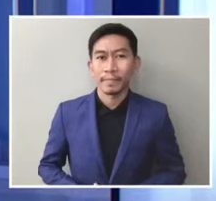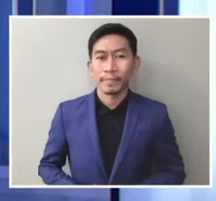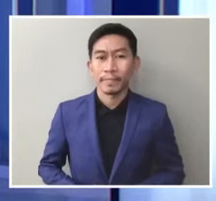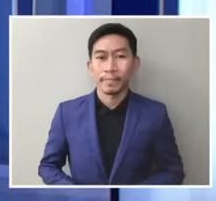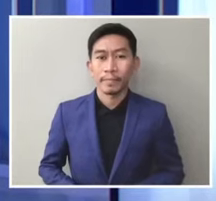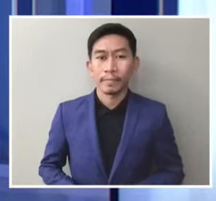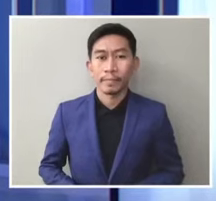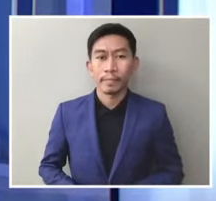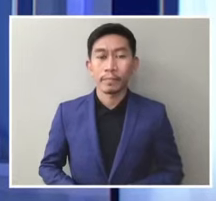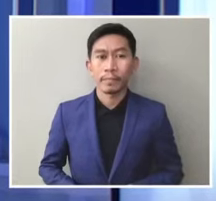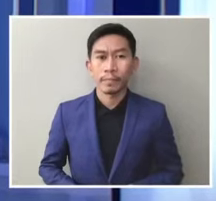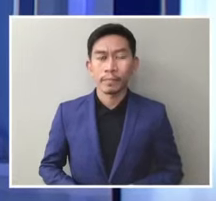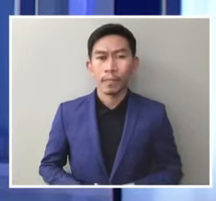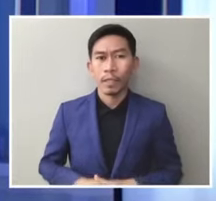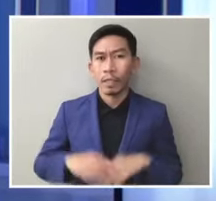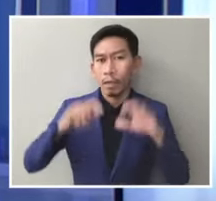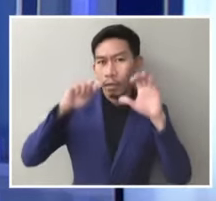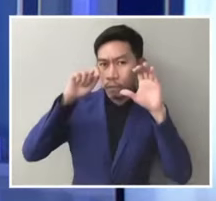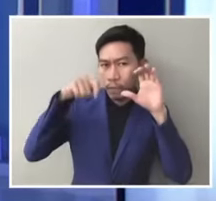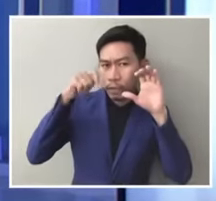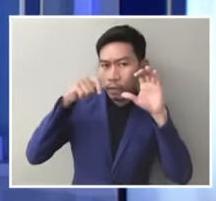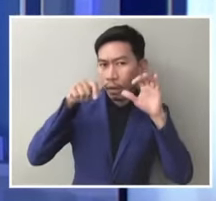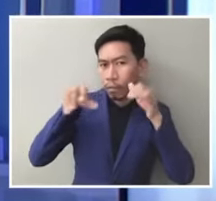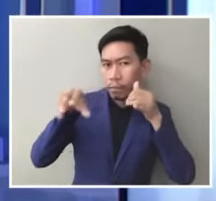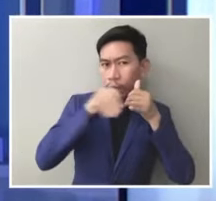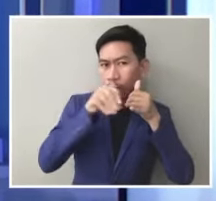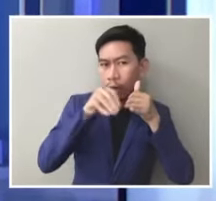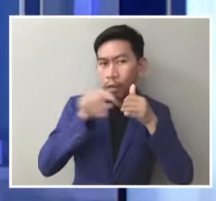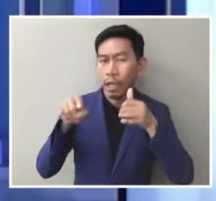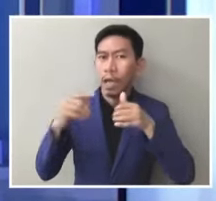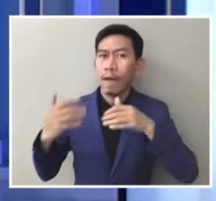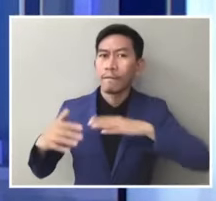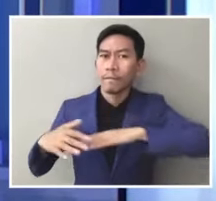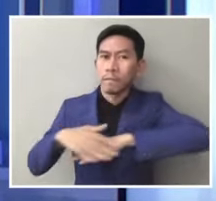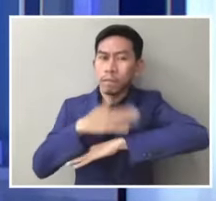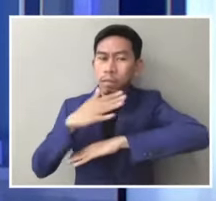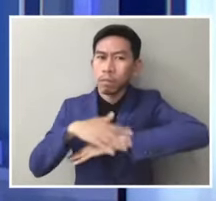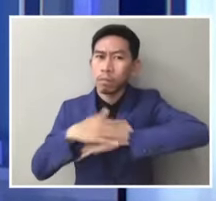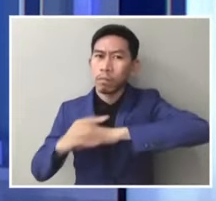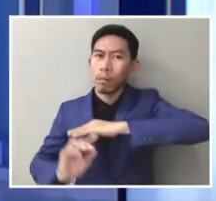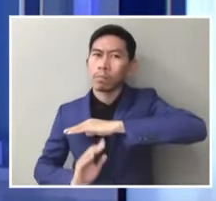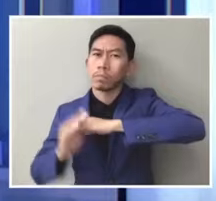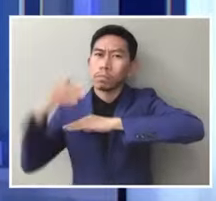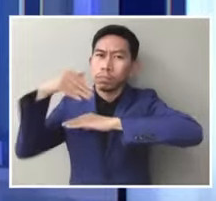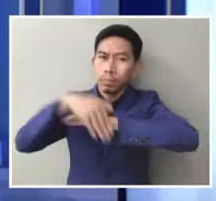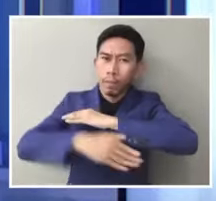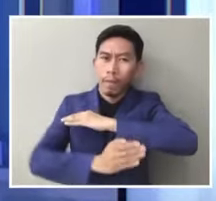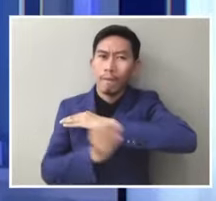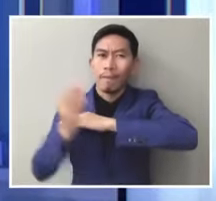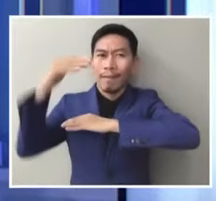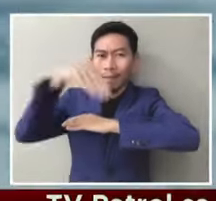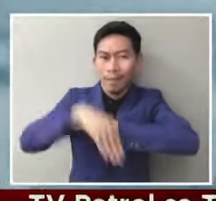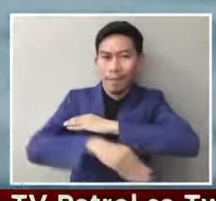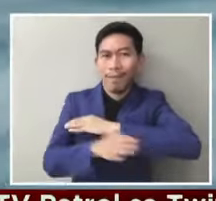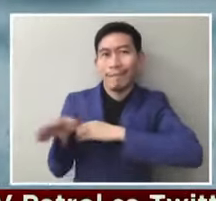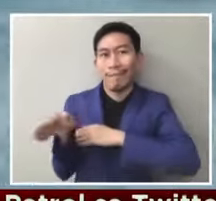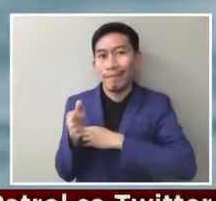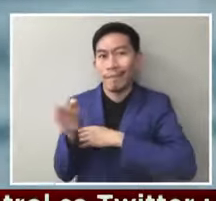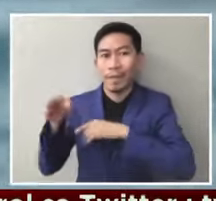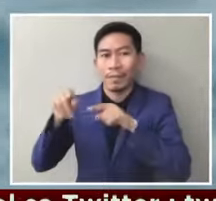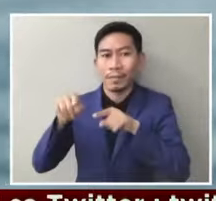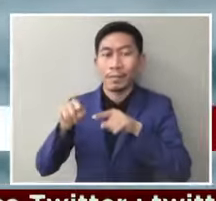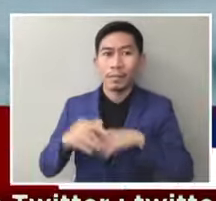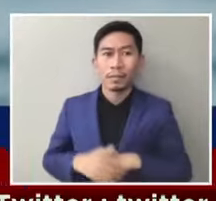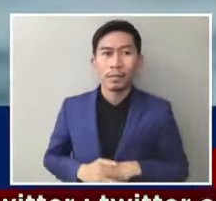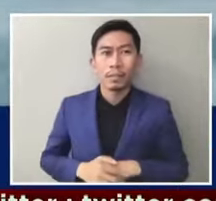Nakuhanan sa video ang nagtatalo ng isda sa karagatang sakop ng South Road property sa Cebu City. Ayon kay Cebu City Vice